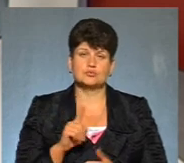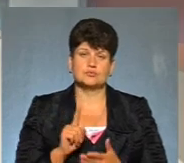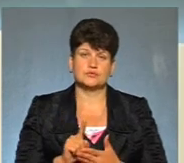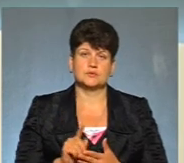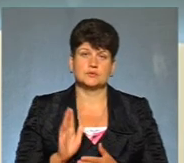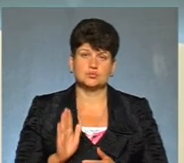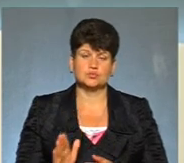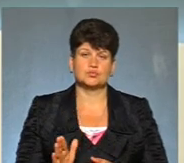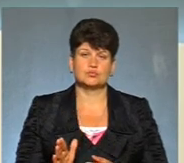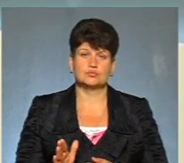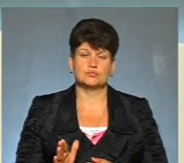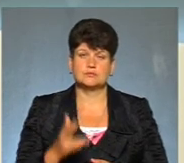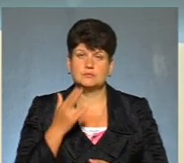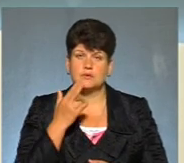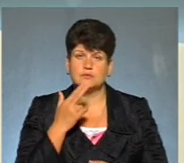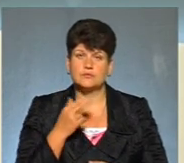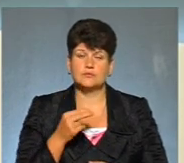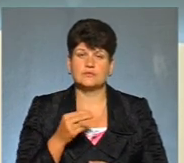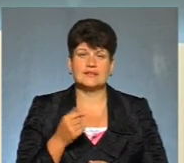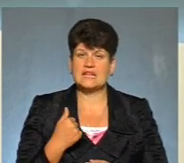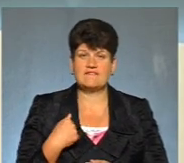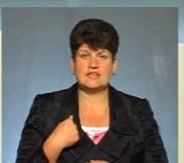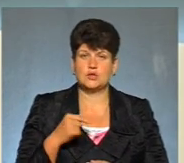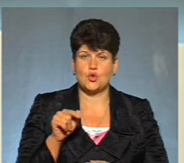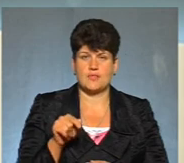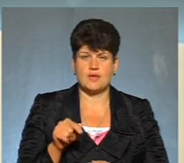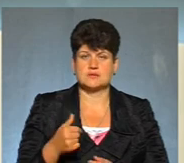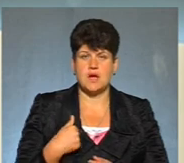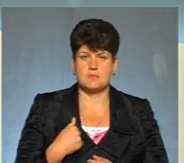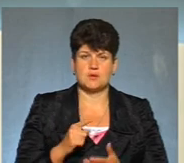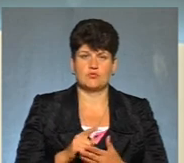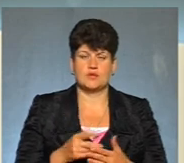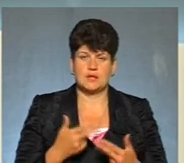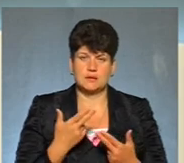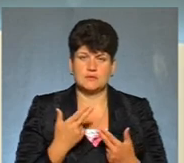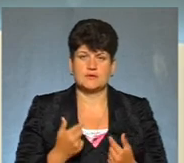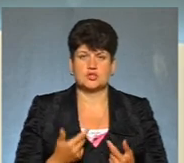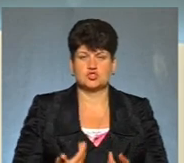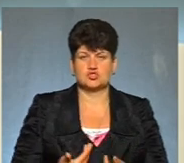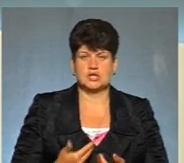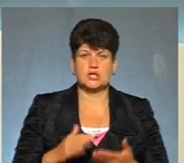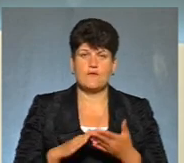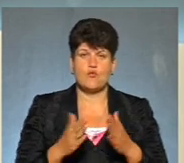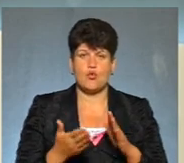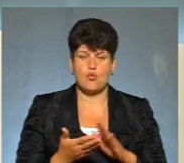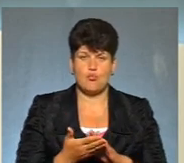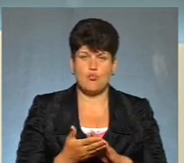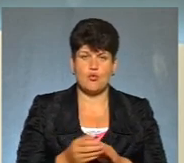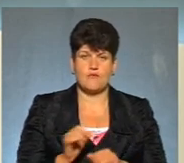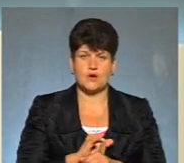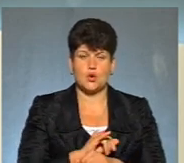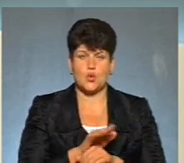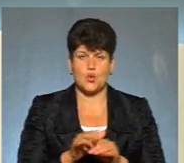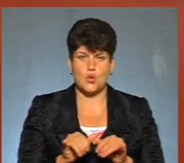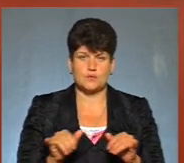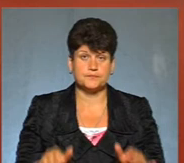будемо пристосовуватися, не він до нас, ми маємо пристосуватися, жити в умовах епідемії ковіду. До